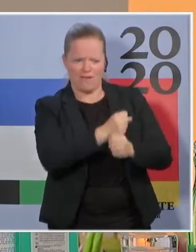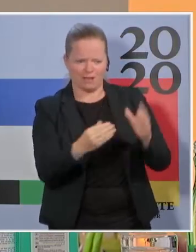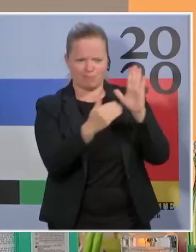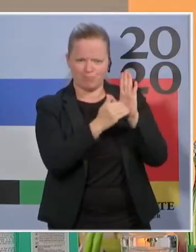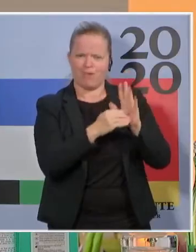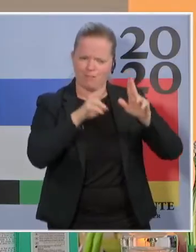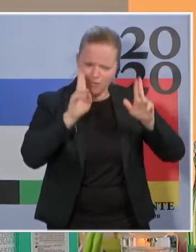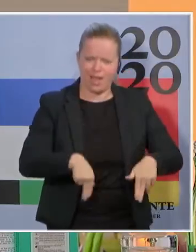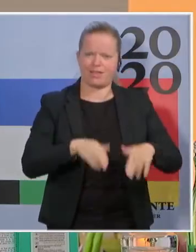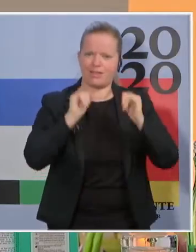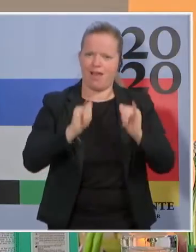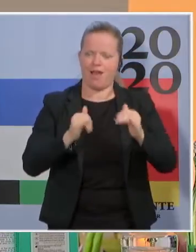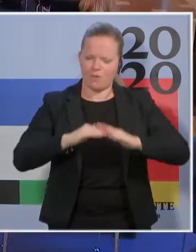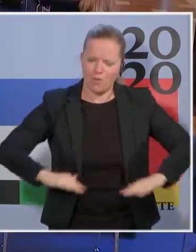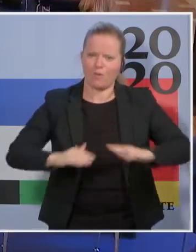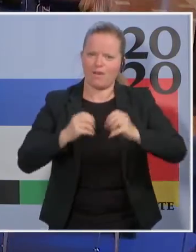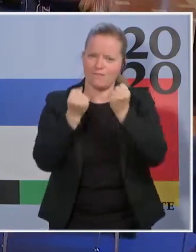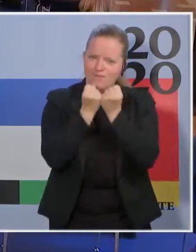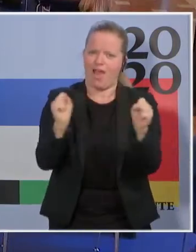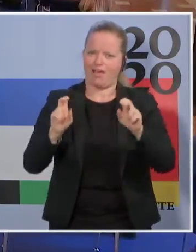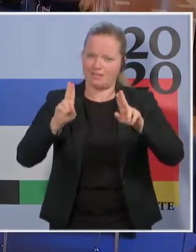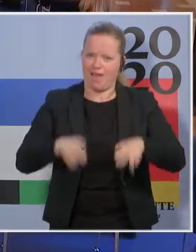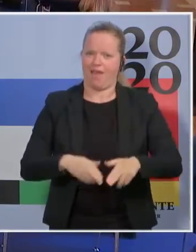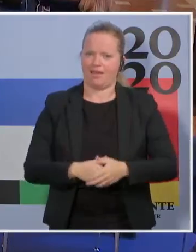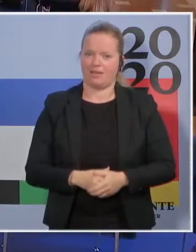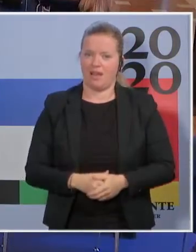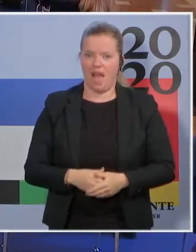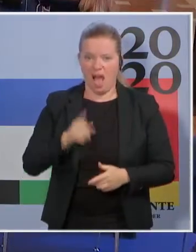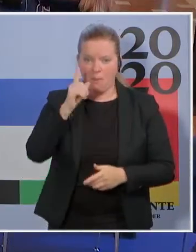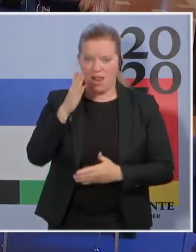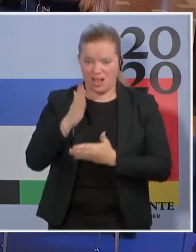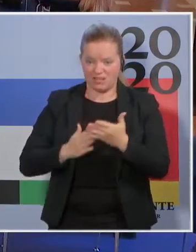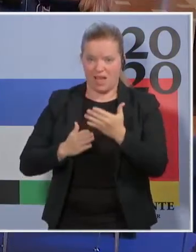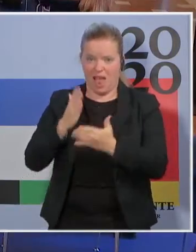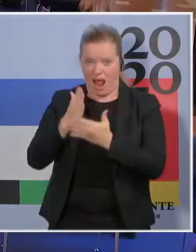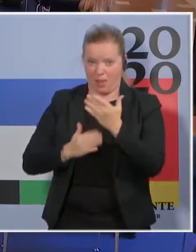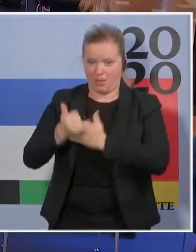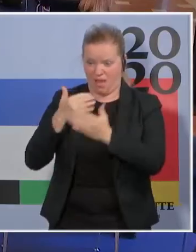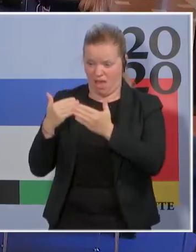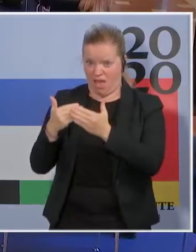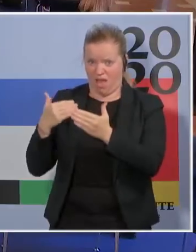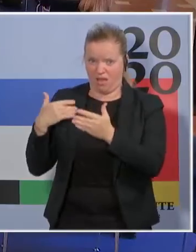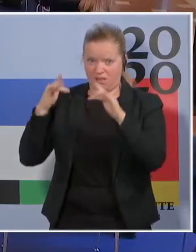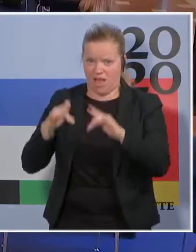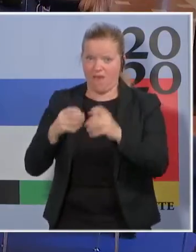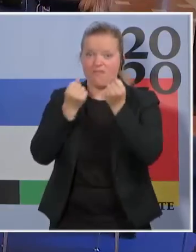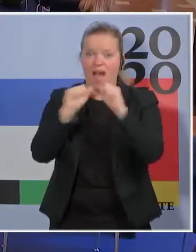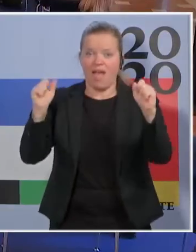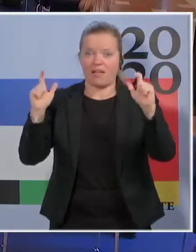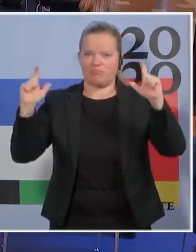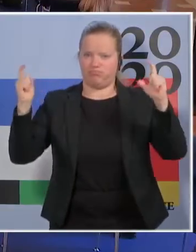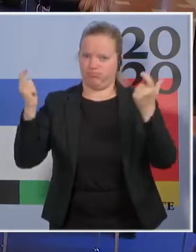gewährleisteten Grund- und Freiheitsrechten, und sie wurden im letzten halben Jahr in dramatischer Weise eingeschränkt.